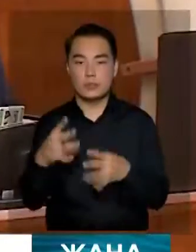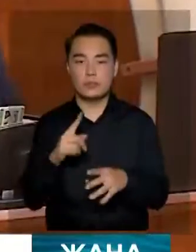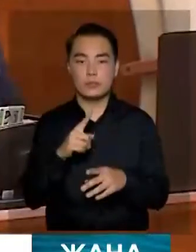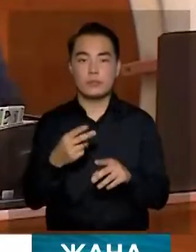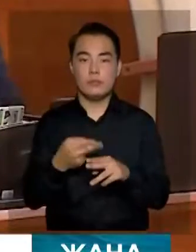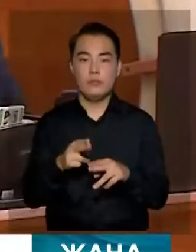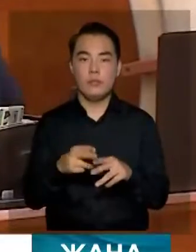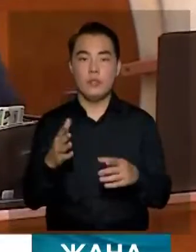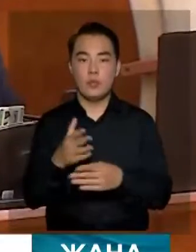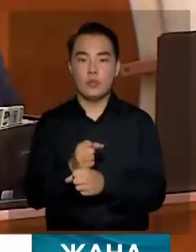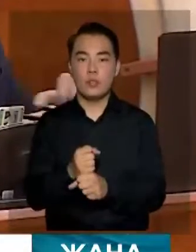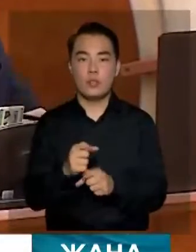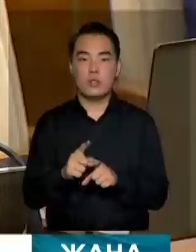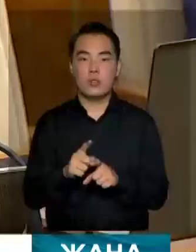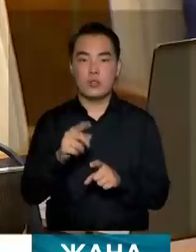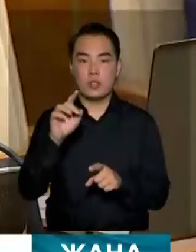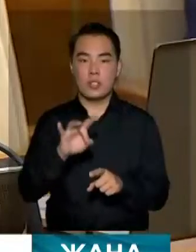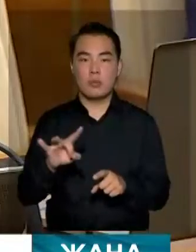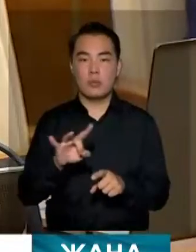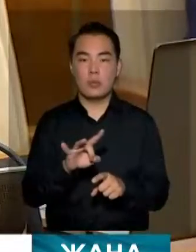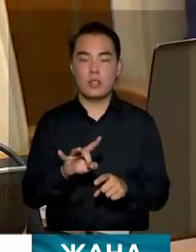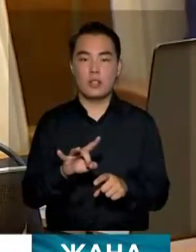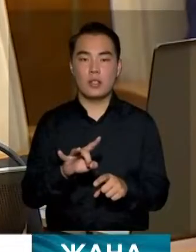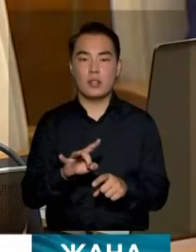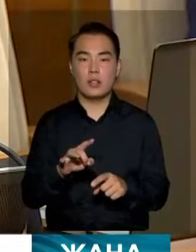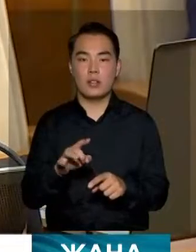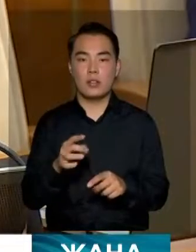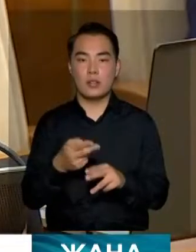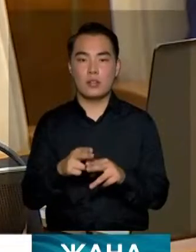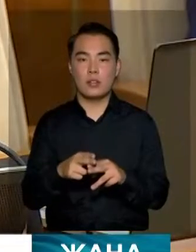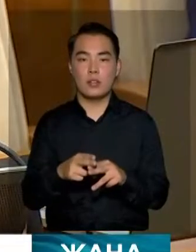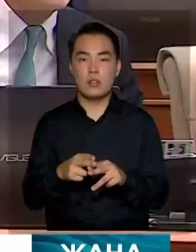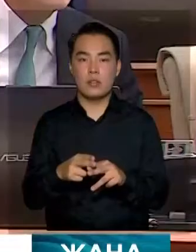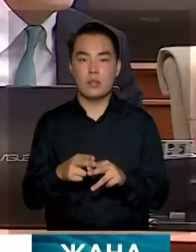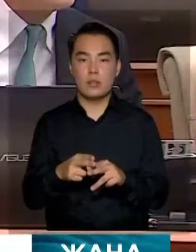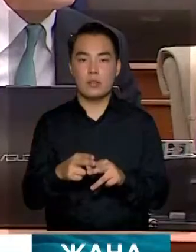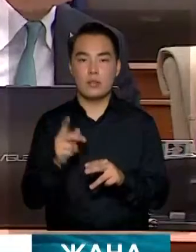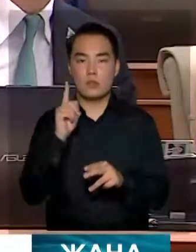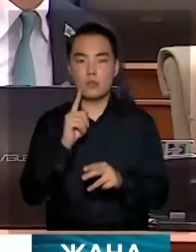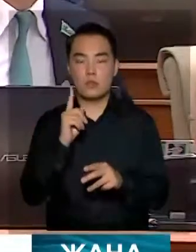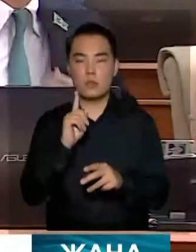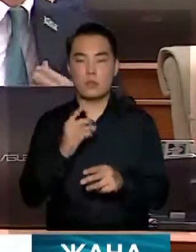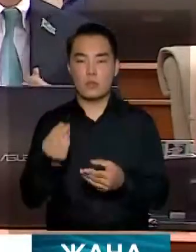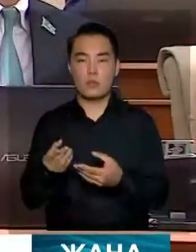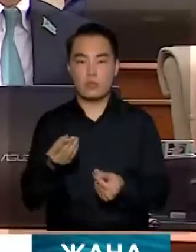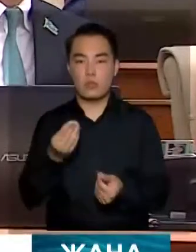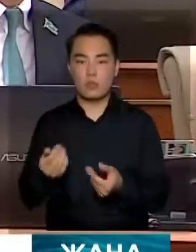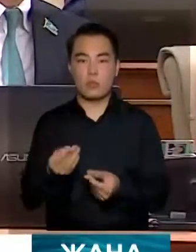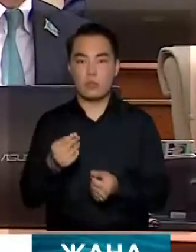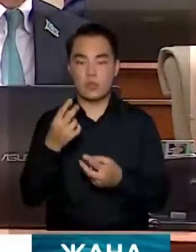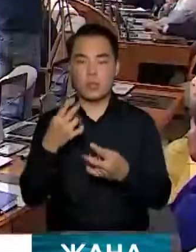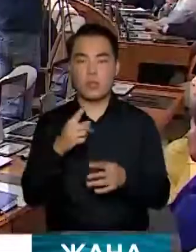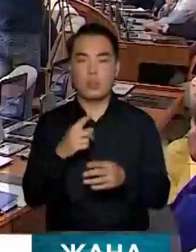пайызын өтеу үшін жылда республикалық бюджеттен қаржы қаралады. Ол 10%-дан аспауы керек. Бірақ сол межеге жетіп қалдық. Сондықтан